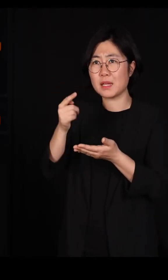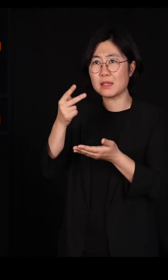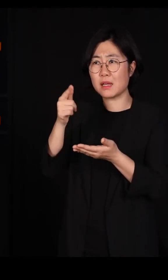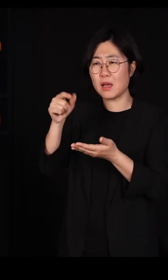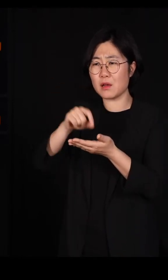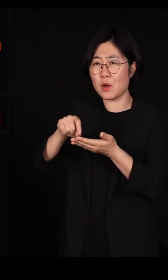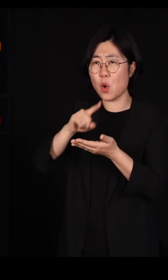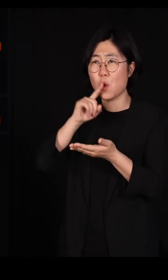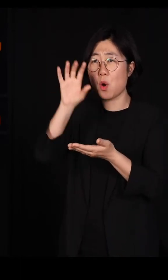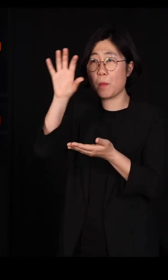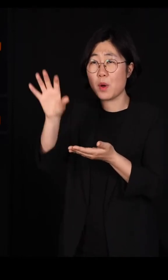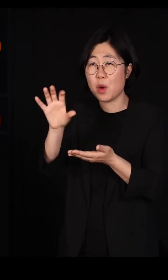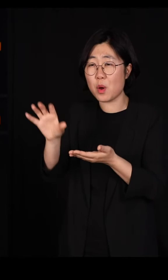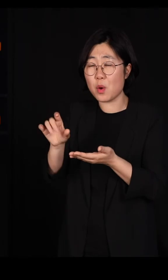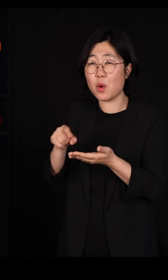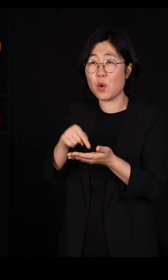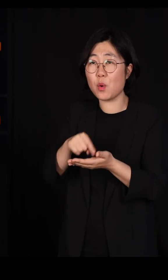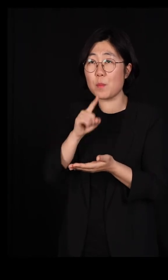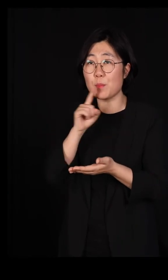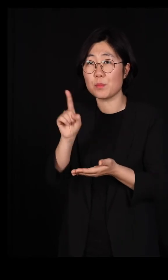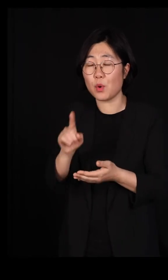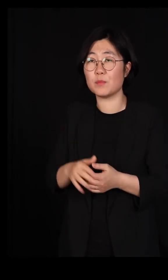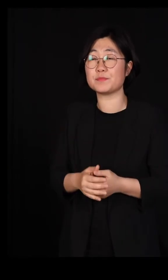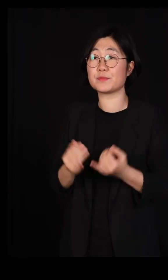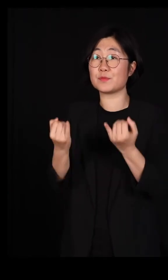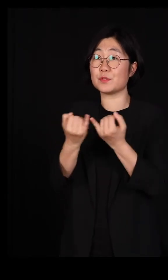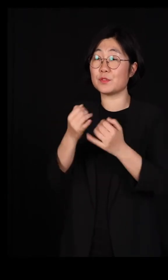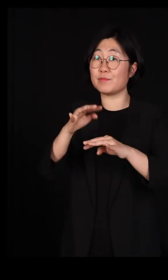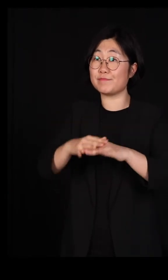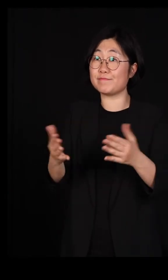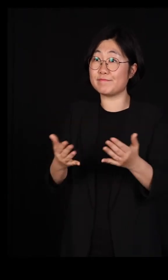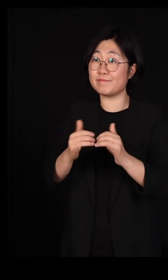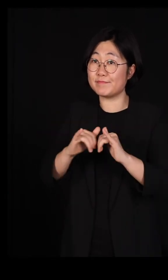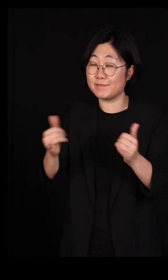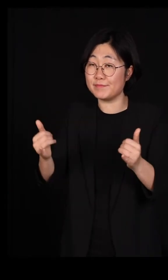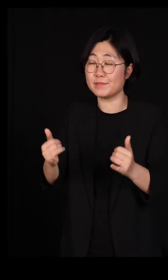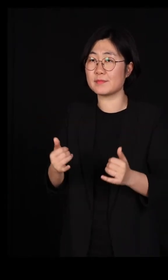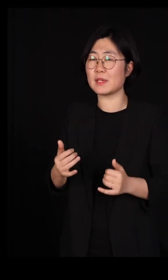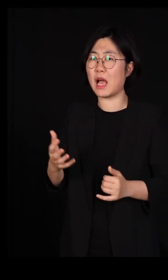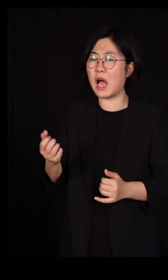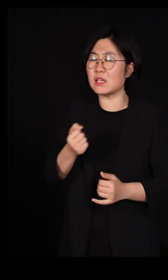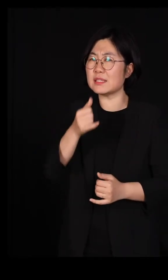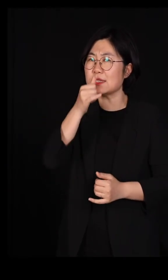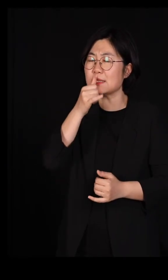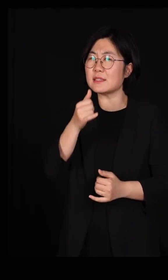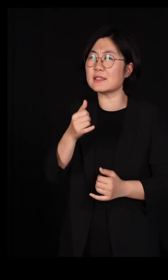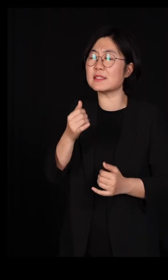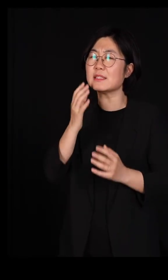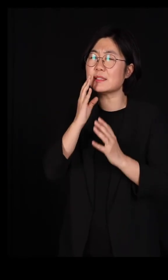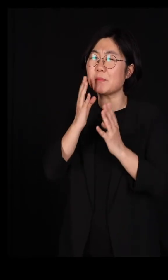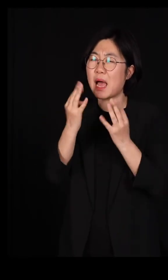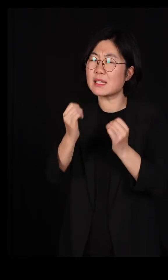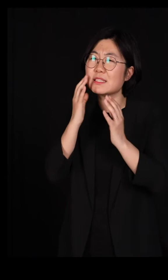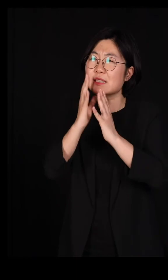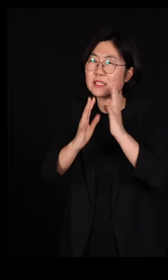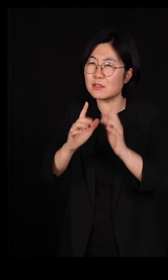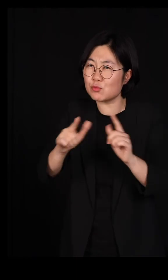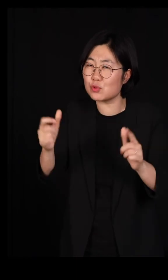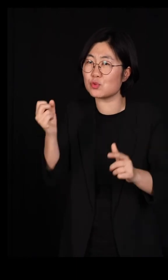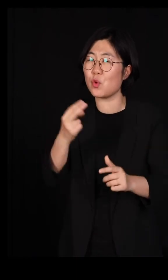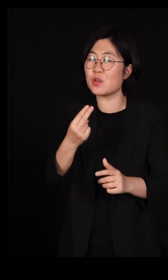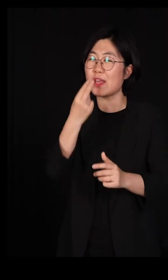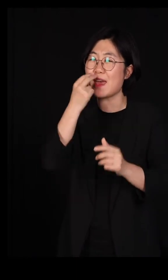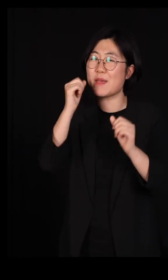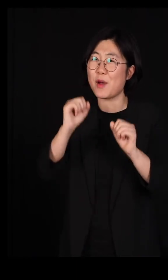반복적으로 반다나 시바가 이야기합니다. 여성 농업인들이 가지고 있는 많은 식물과